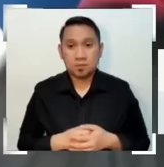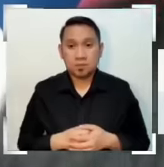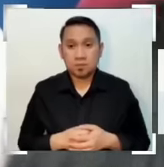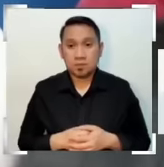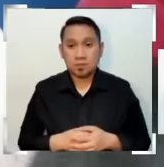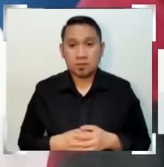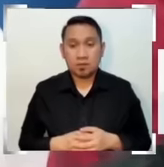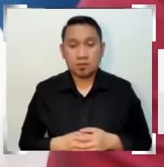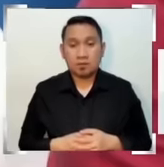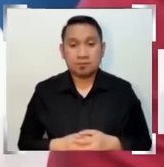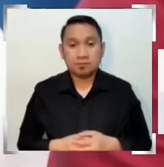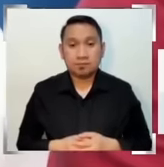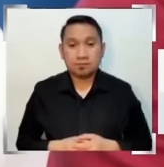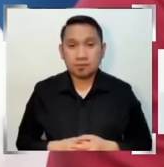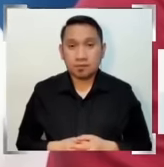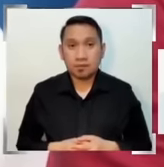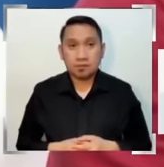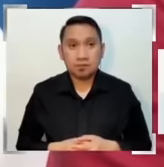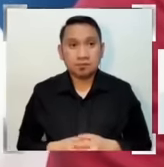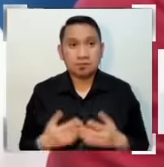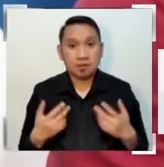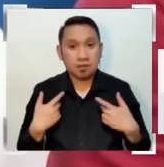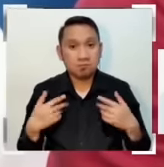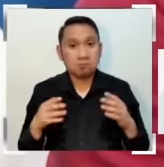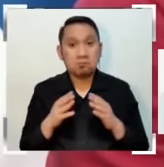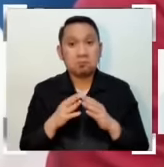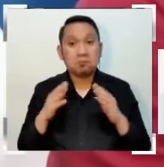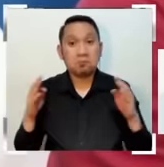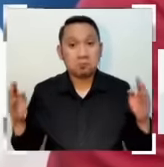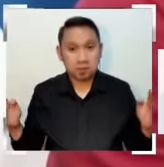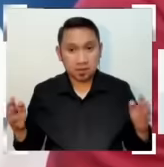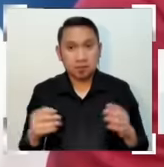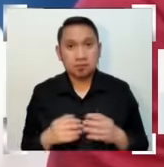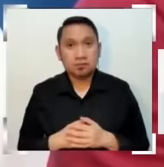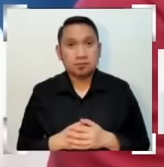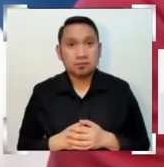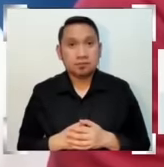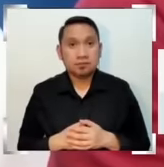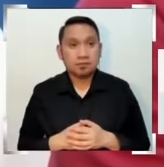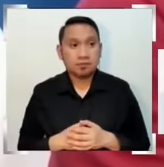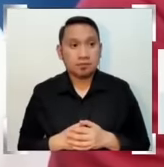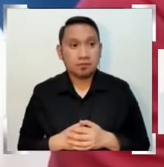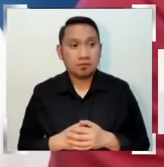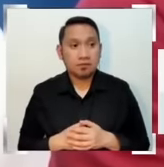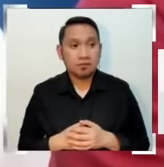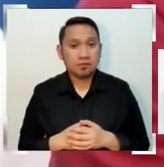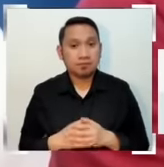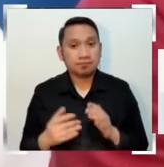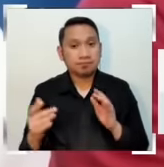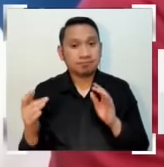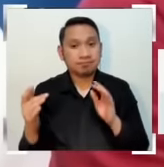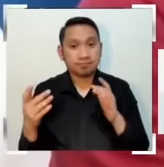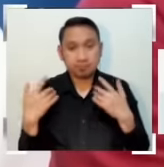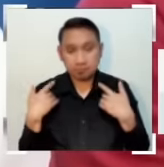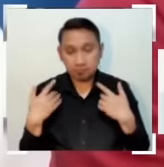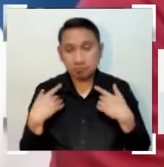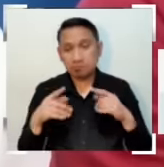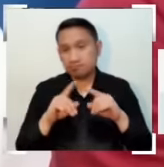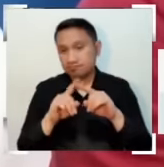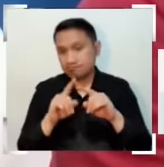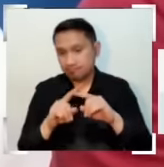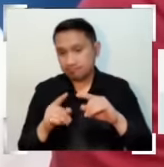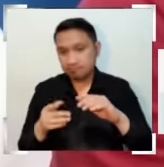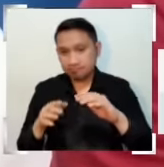There are a huge network of tunnels underneath. It looks